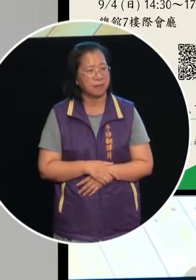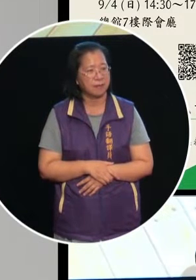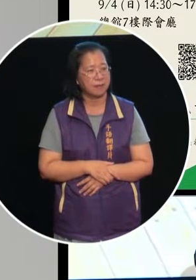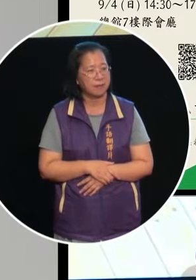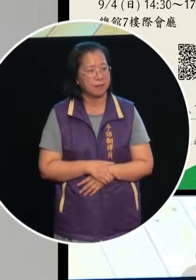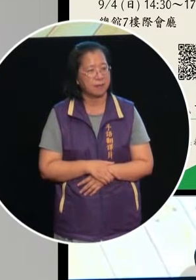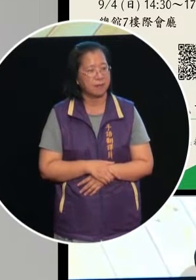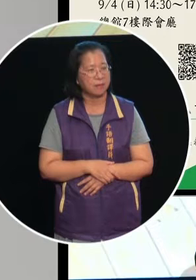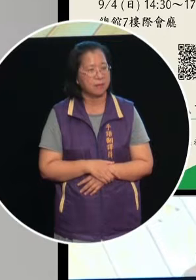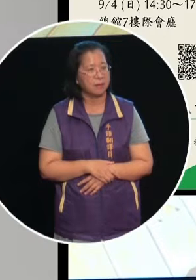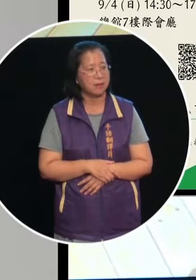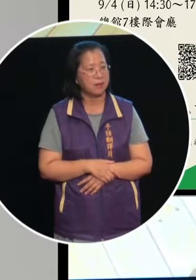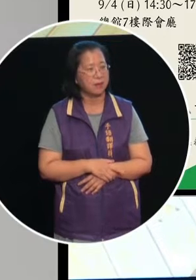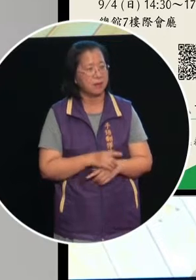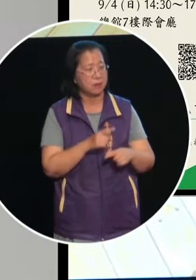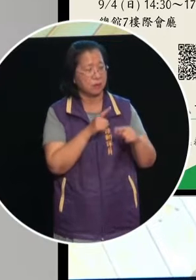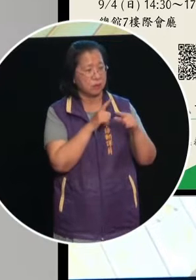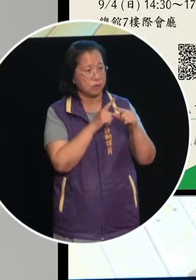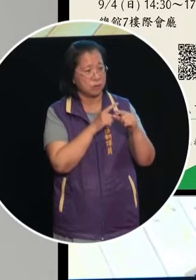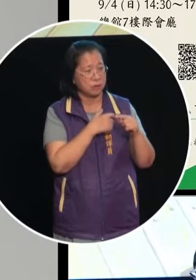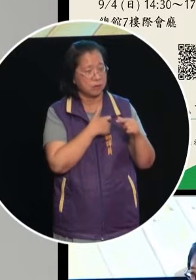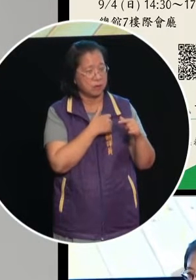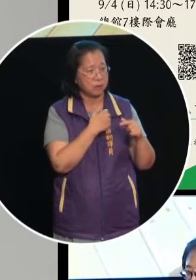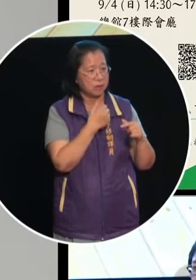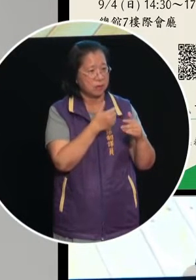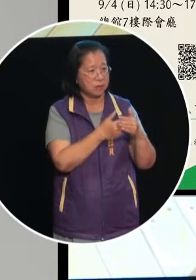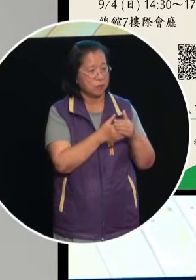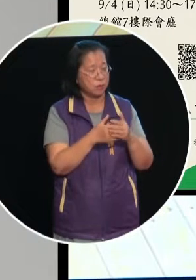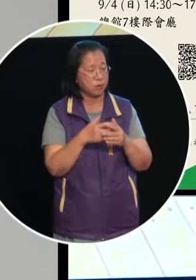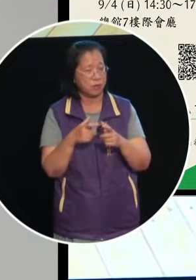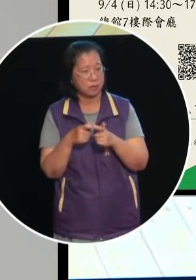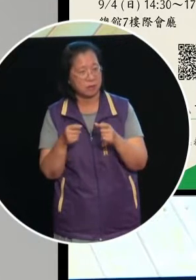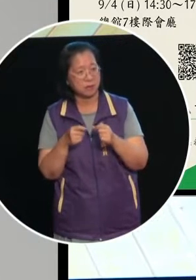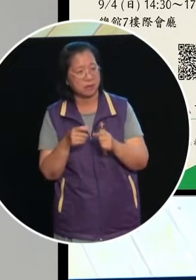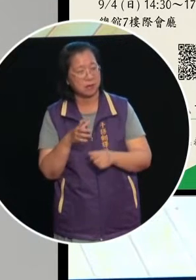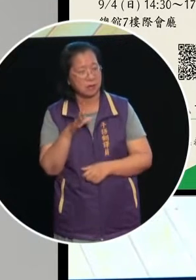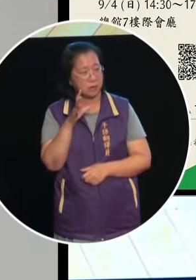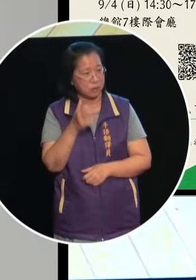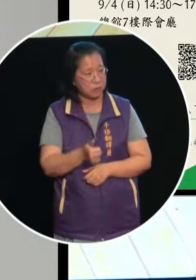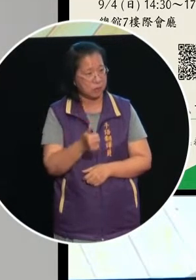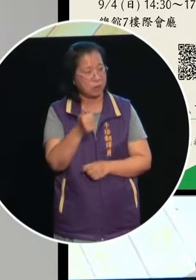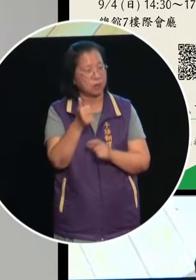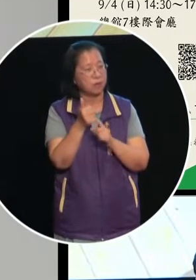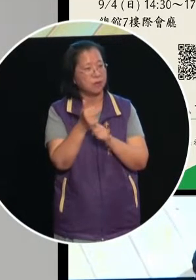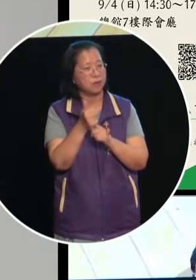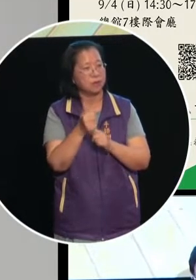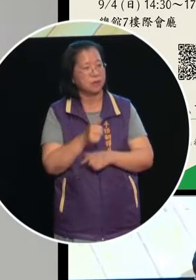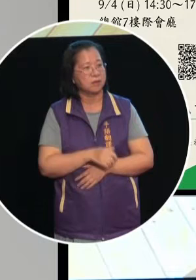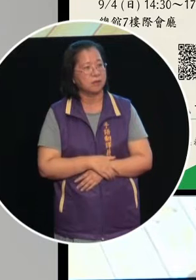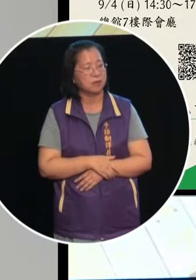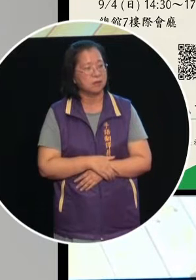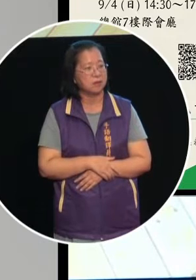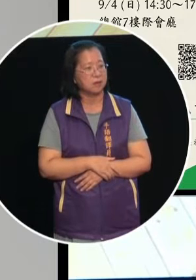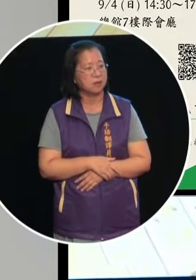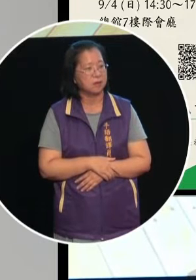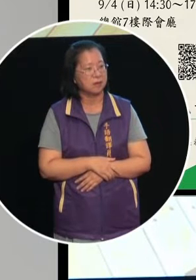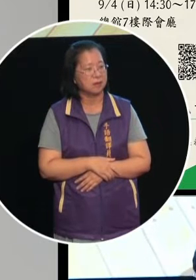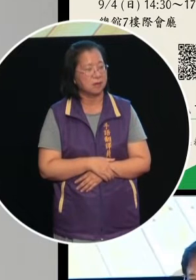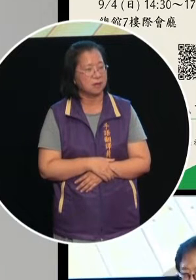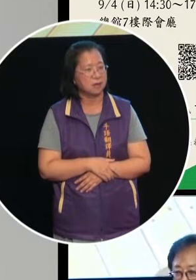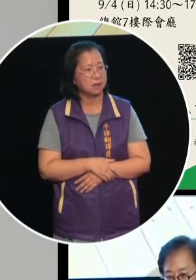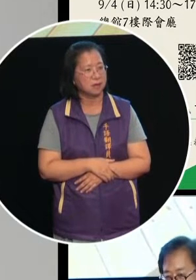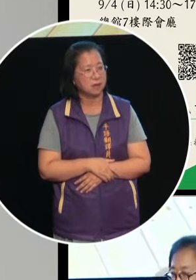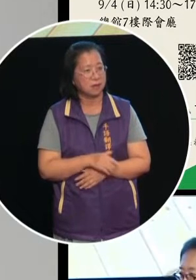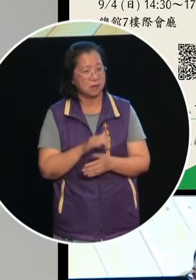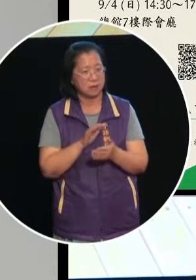推动中日建交的田中首相和大饼外相的组合